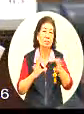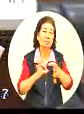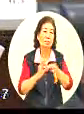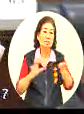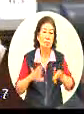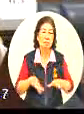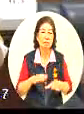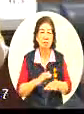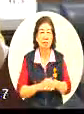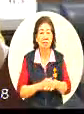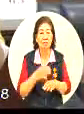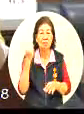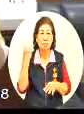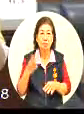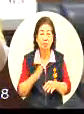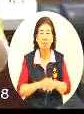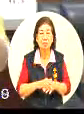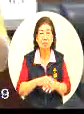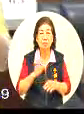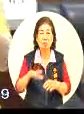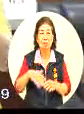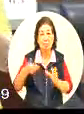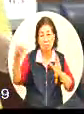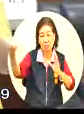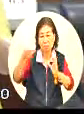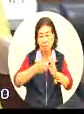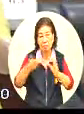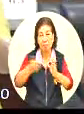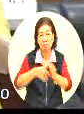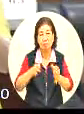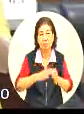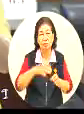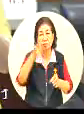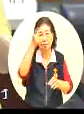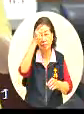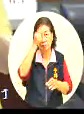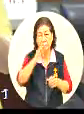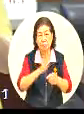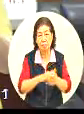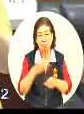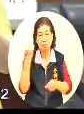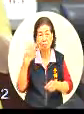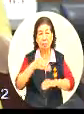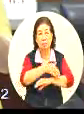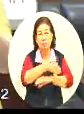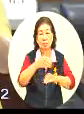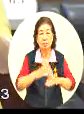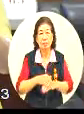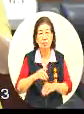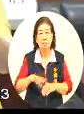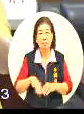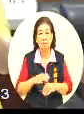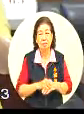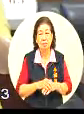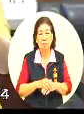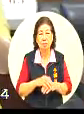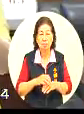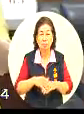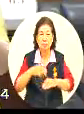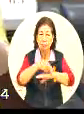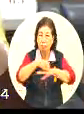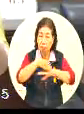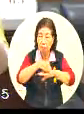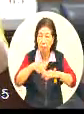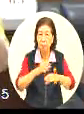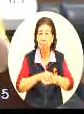些其他的人进驻我们黄埔新村。我想哦，我们应该好好的经营这非常难得